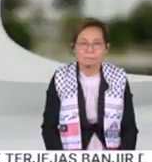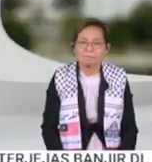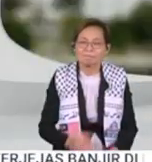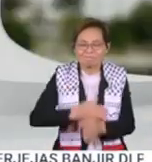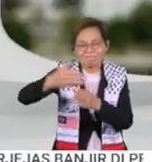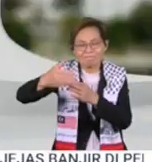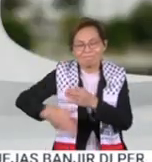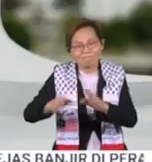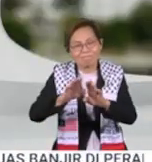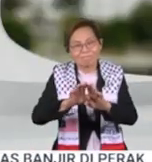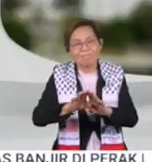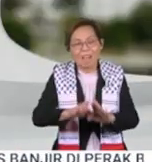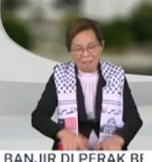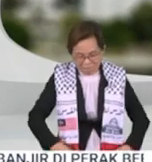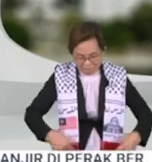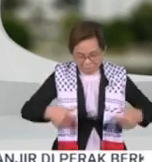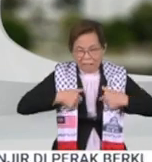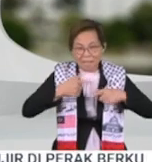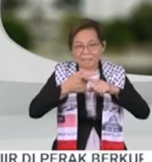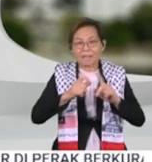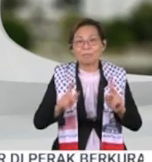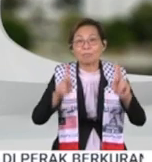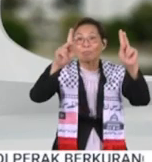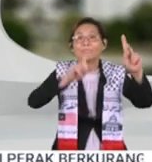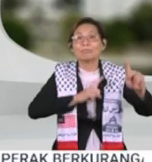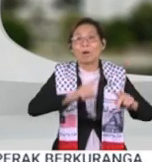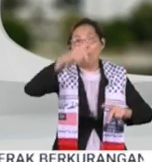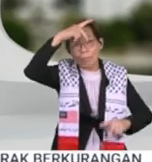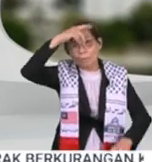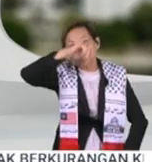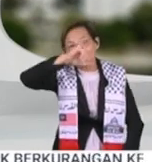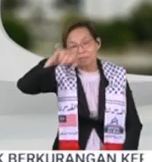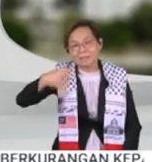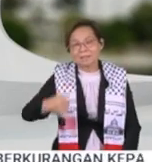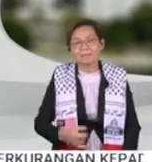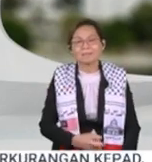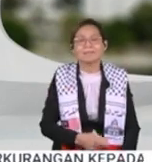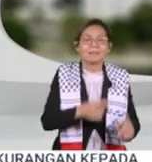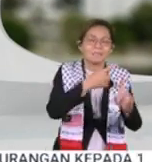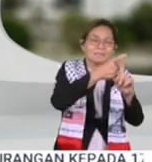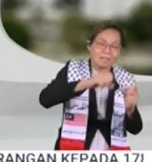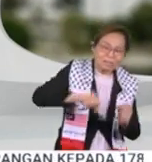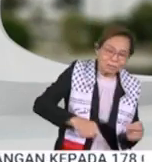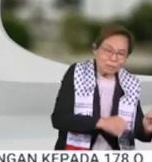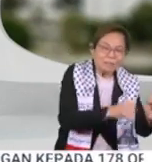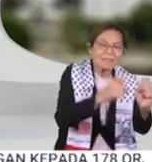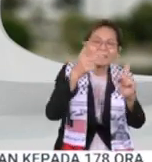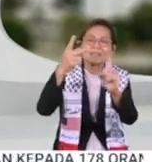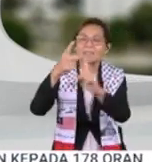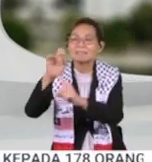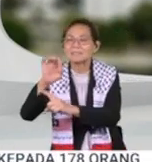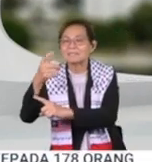Bahan itu tadi mengakhiri lintas langsung dari Kompleks Islam Putrajaya dari Sungai ke Segara. Palestin